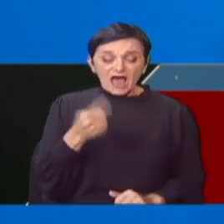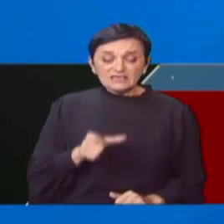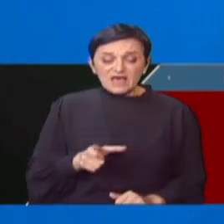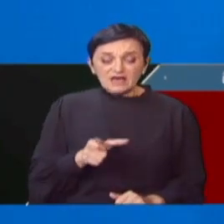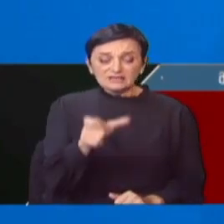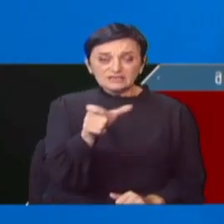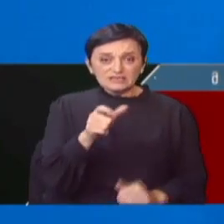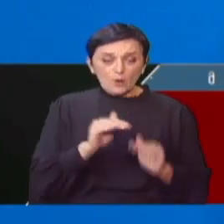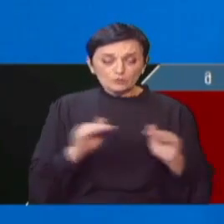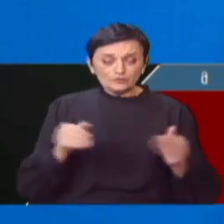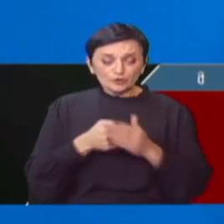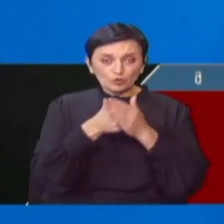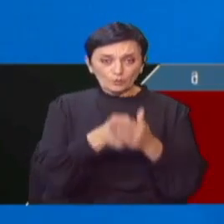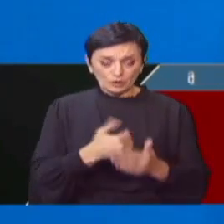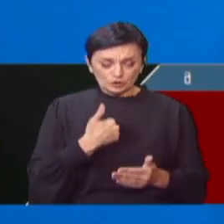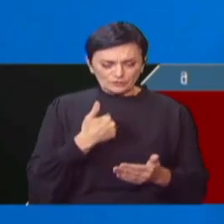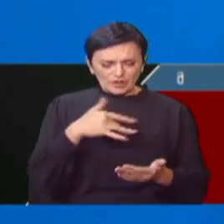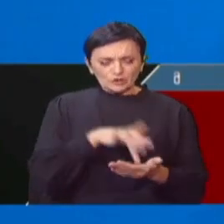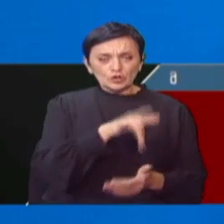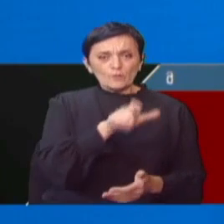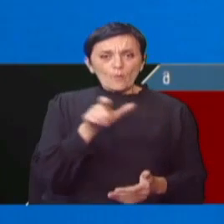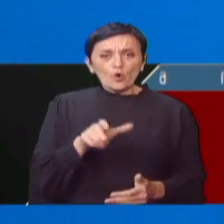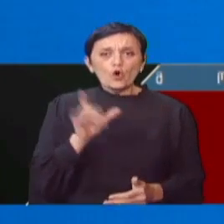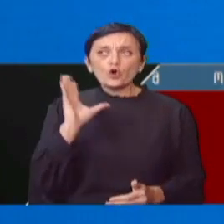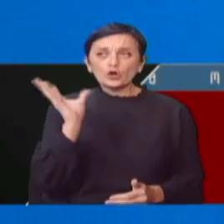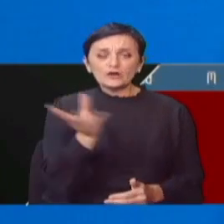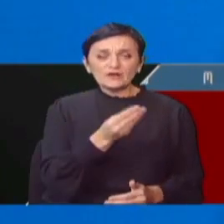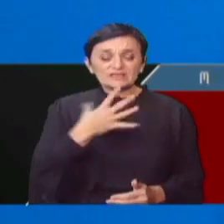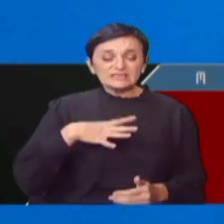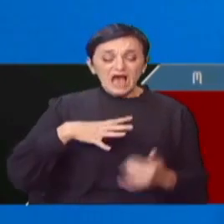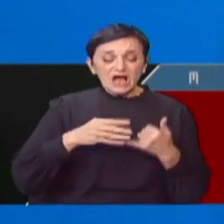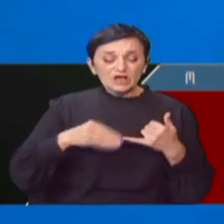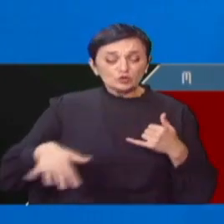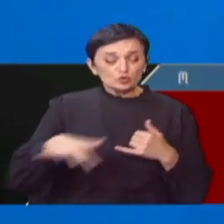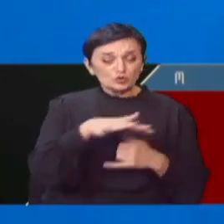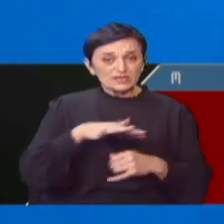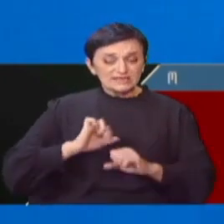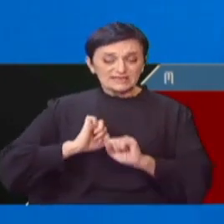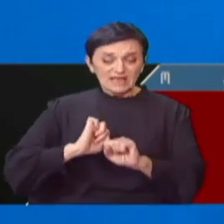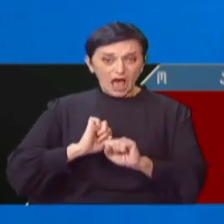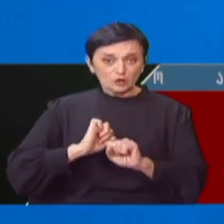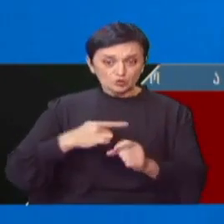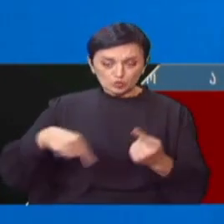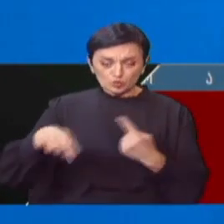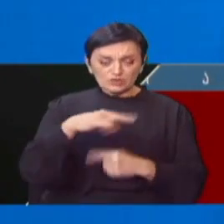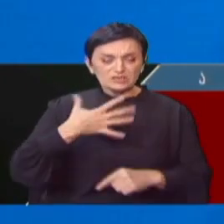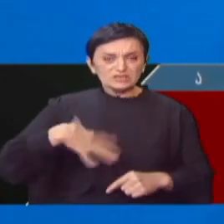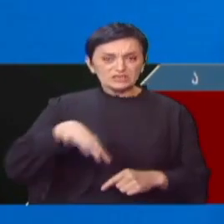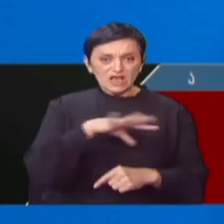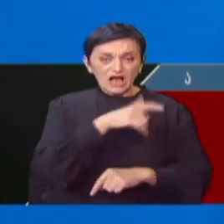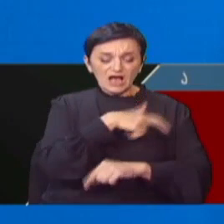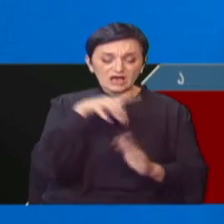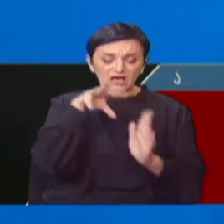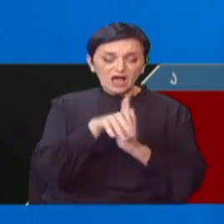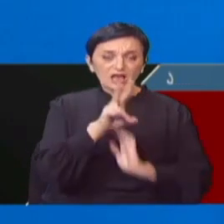მშვიდობის მიღწევის და იმის, რომ ჩვენი მოქალაქეები ყველგან საქართველოს ტერიტორიაზე იყვნენ დაცული, არის საქართველოს